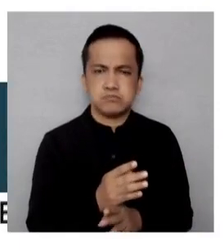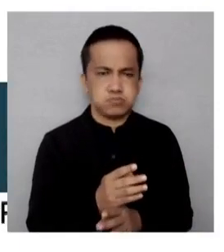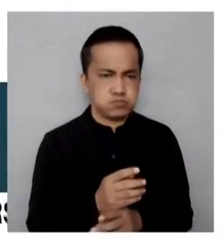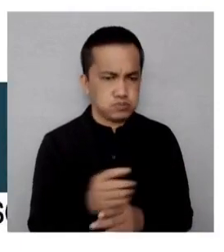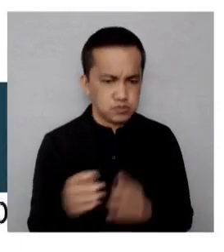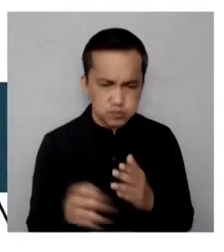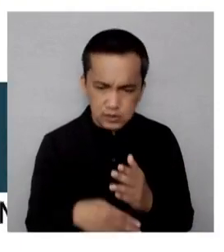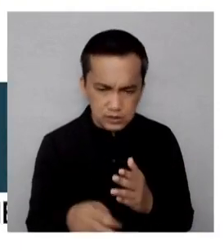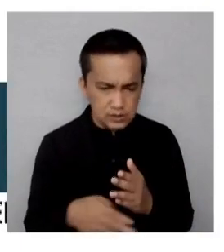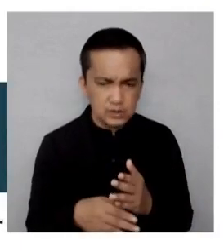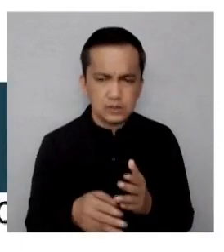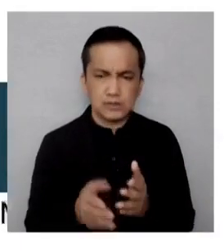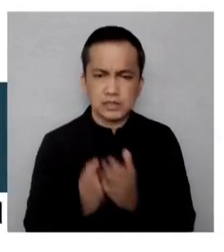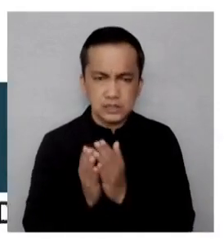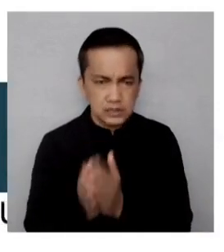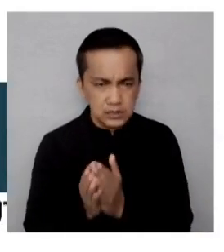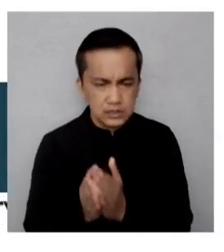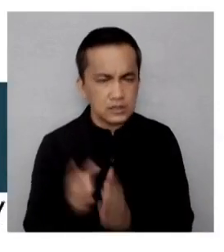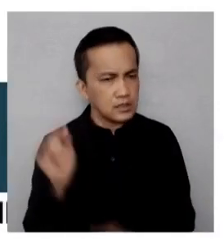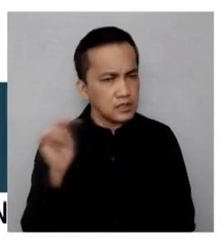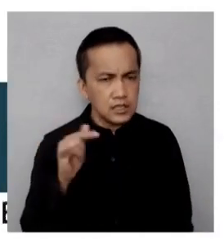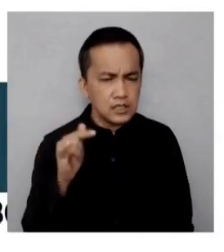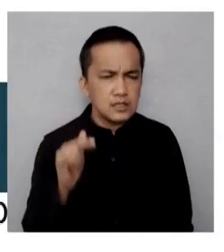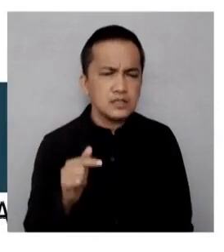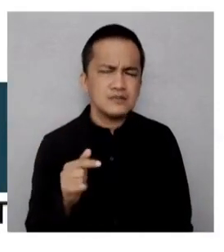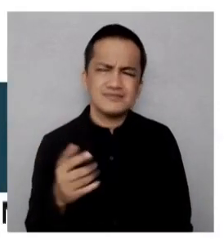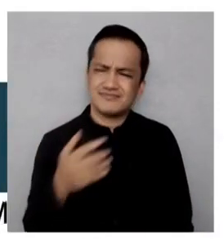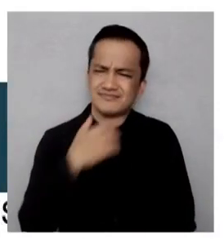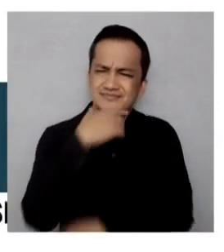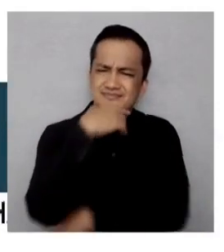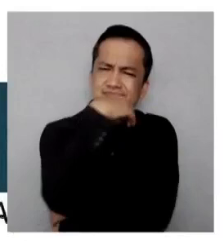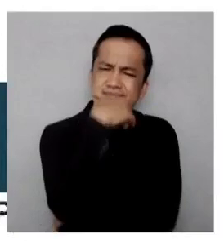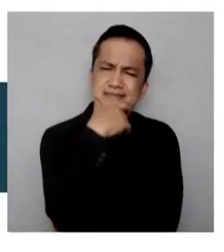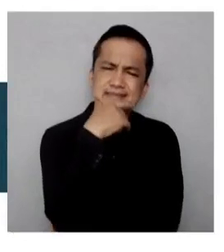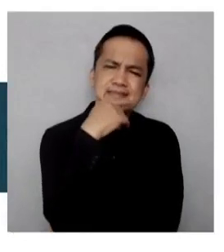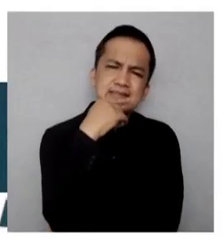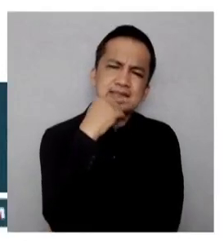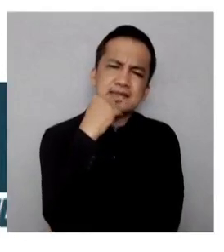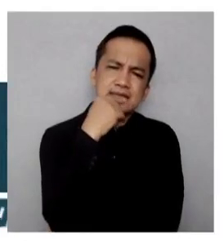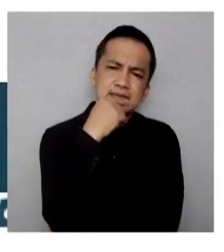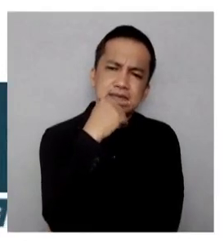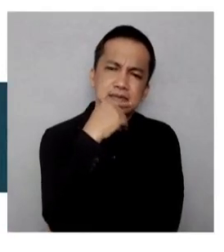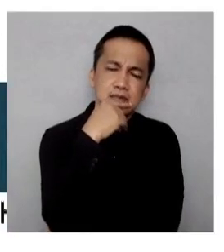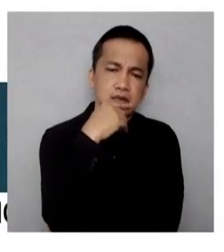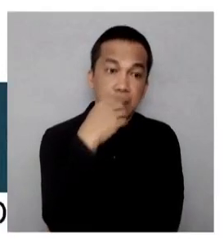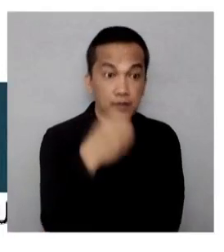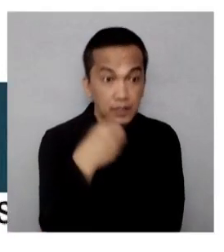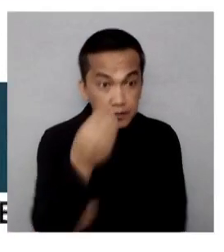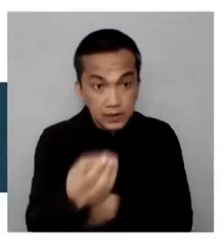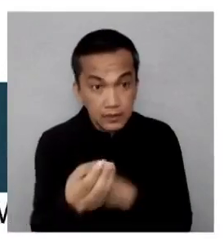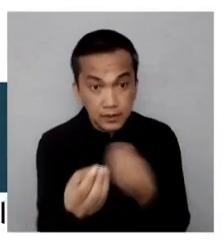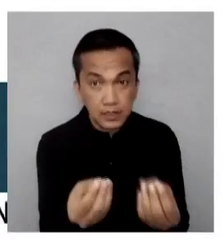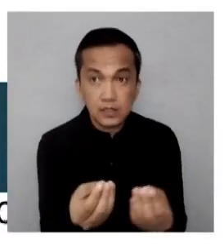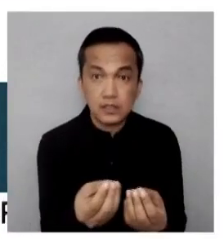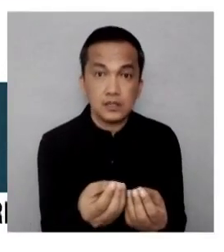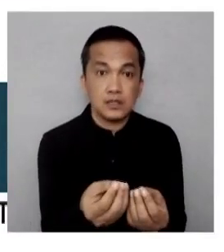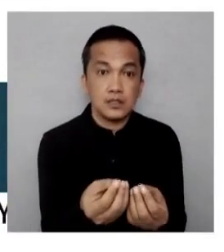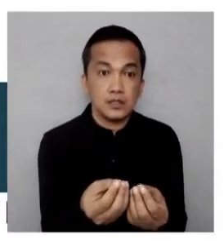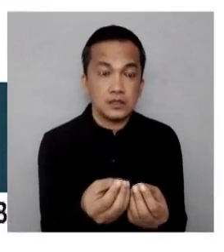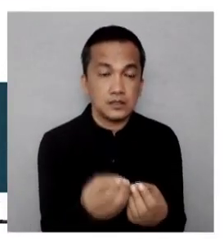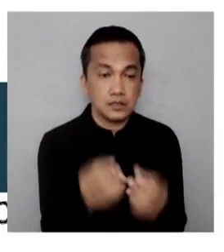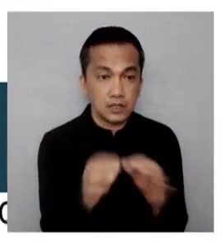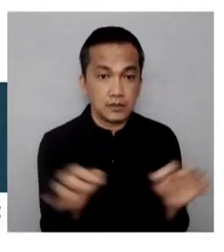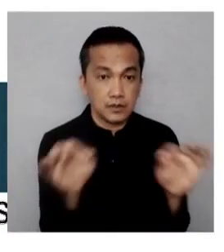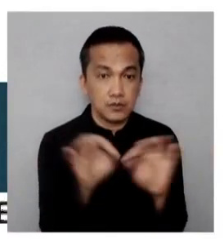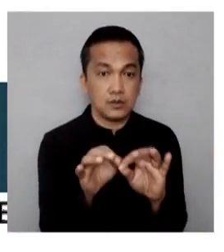or by air, no. Parang yung pagbibigay talaga ng importansya